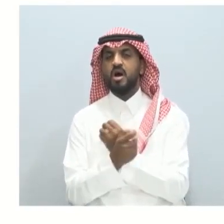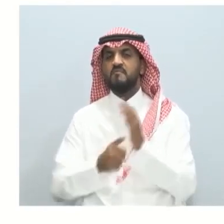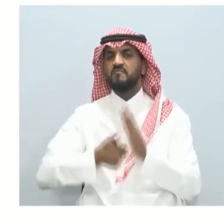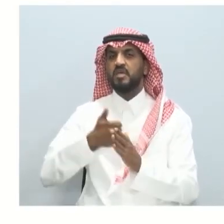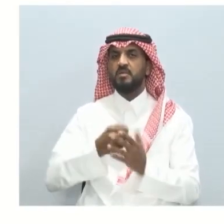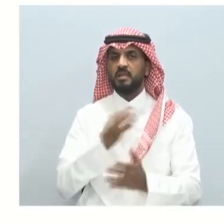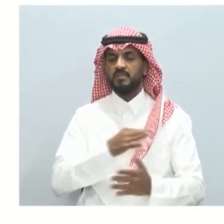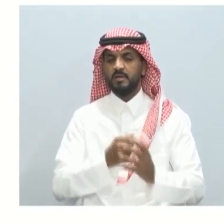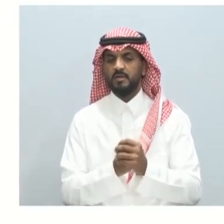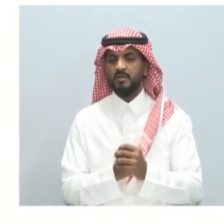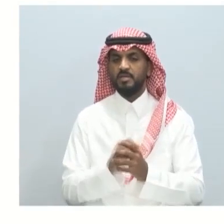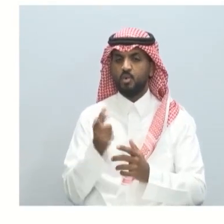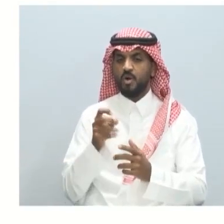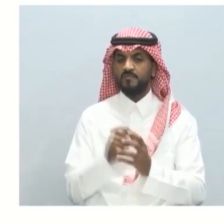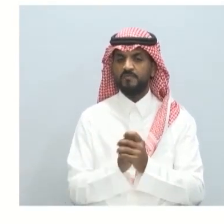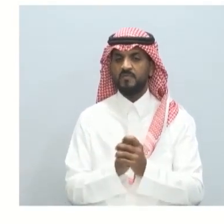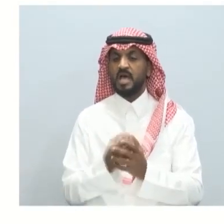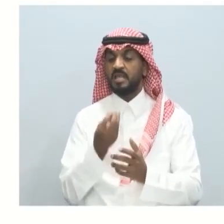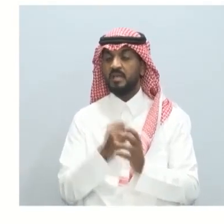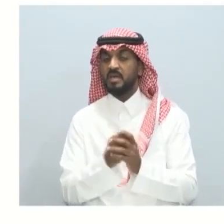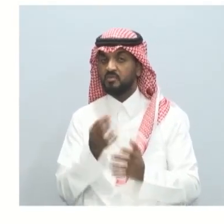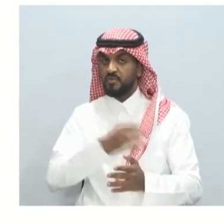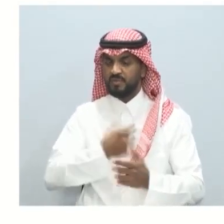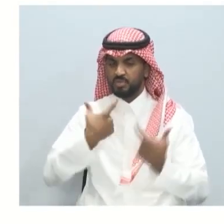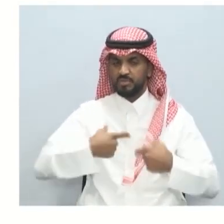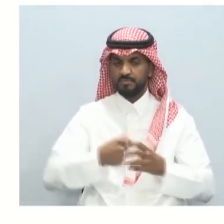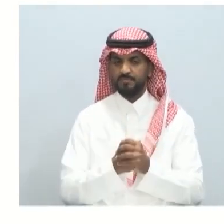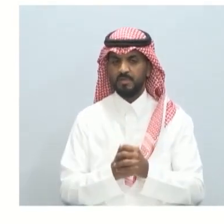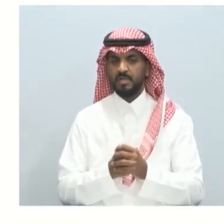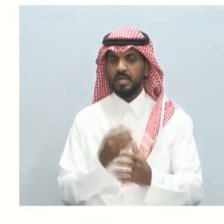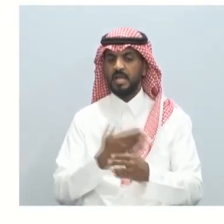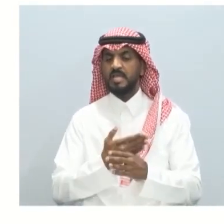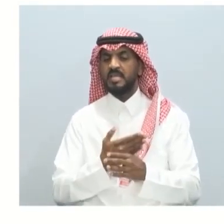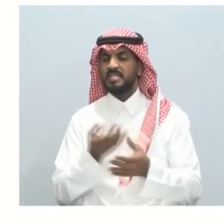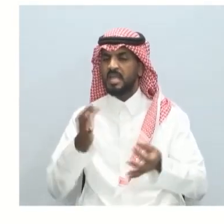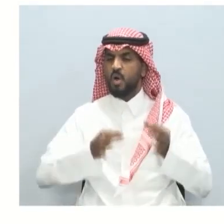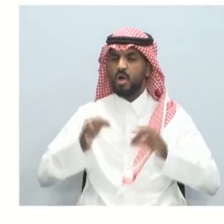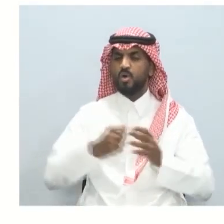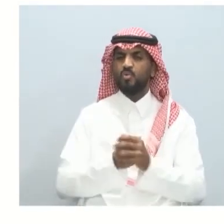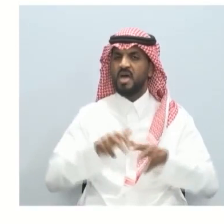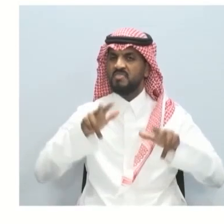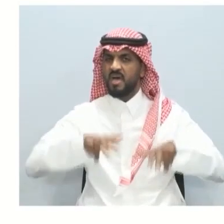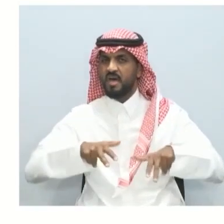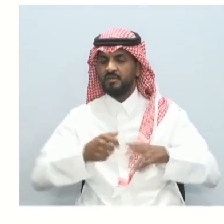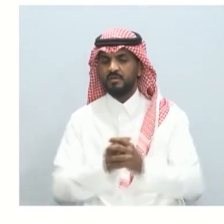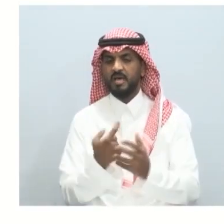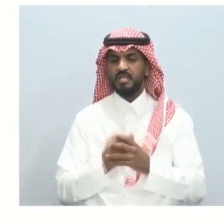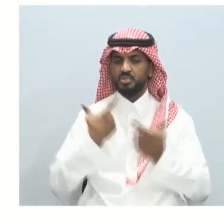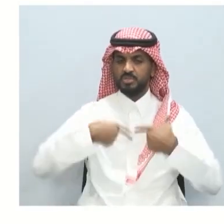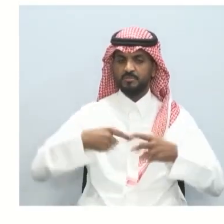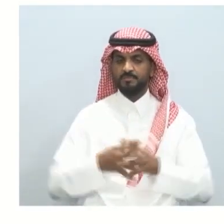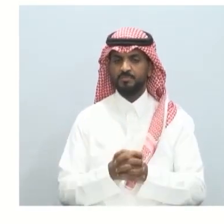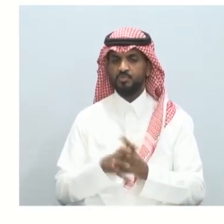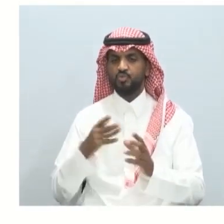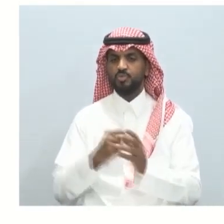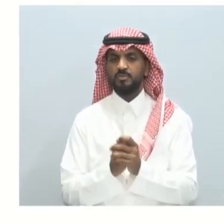الغذاء نواف الغذاء اكثر نفعا للجسم لان الدواء له اثار جانبيه على الجسم